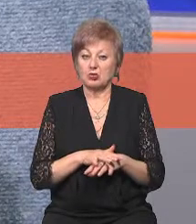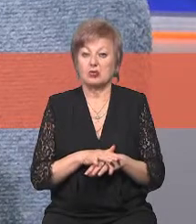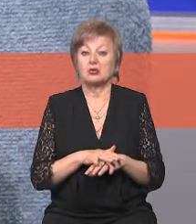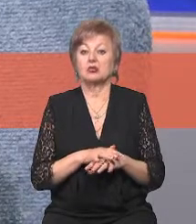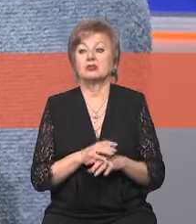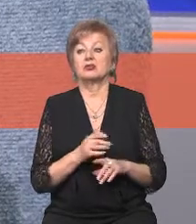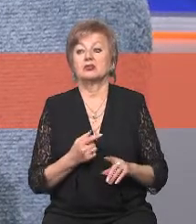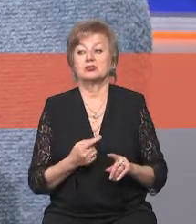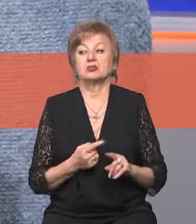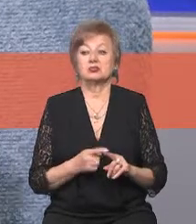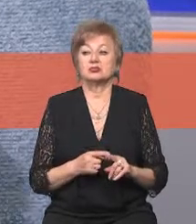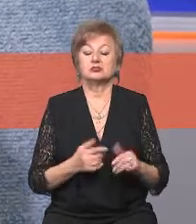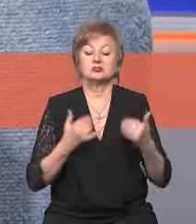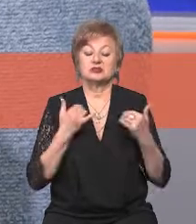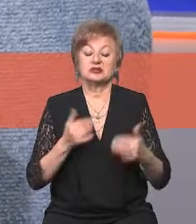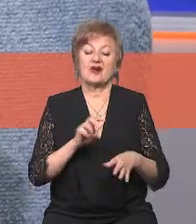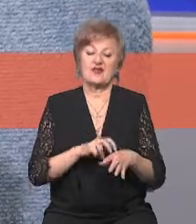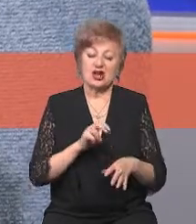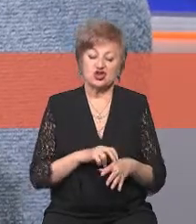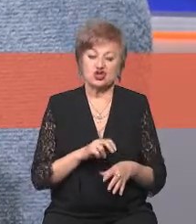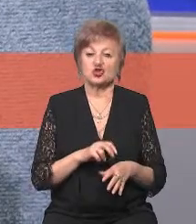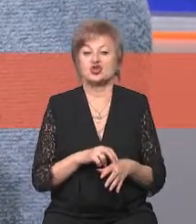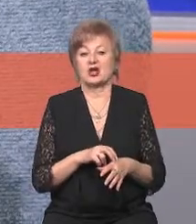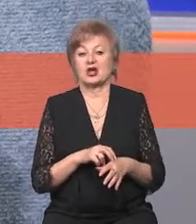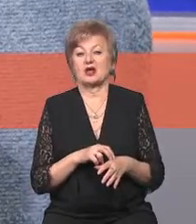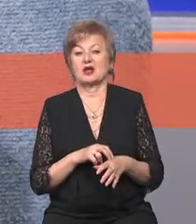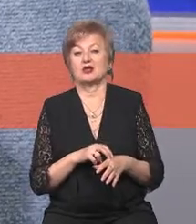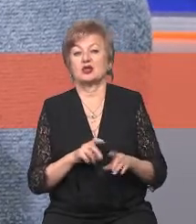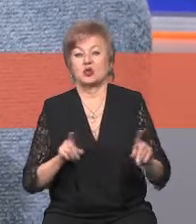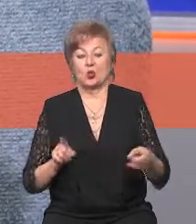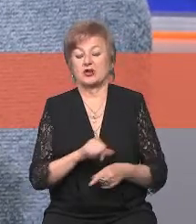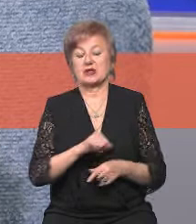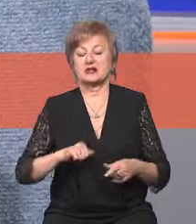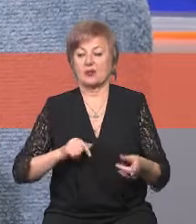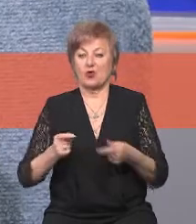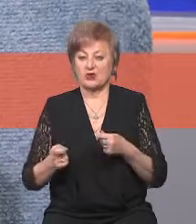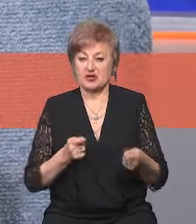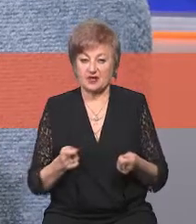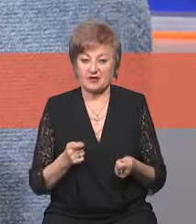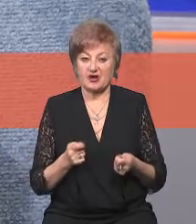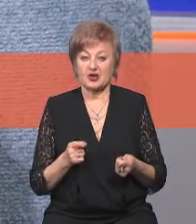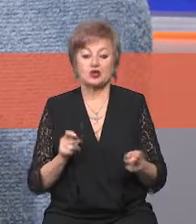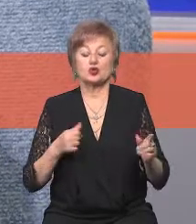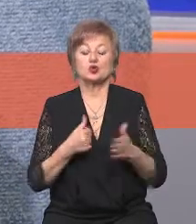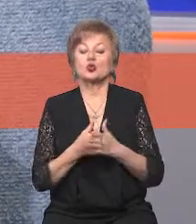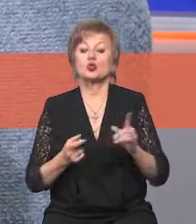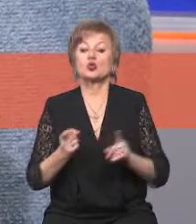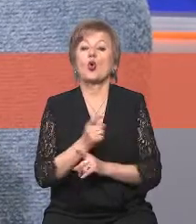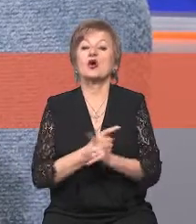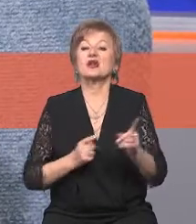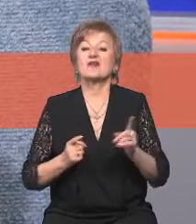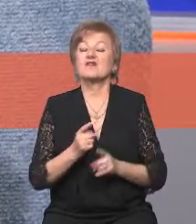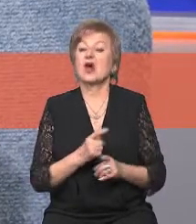для активістів, для лікарів, органів місцевого самоврядування щодо реформи вторинної